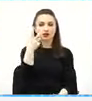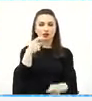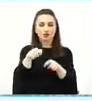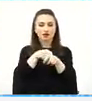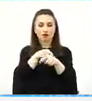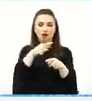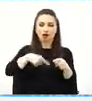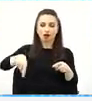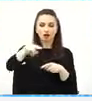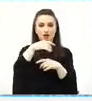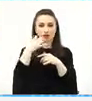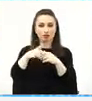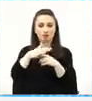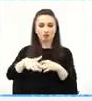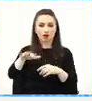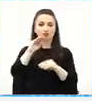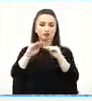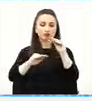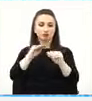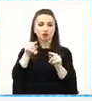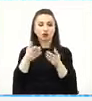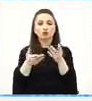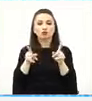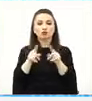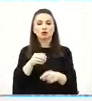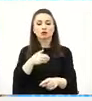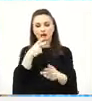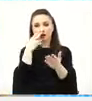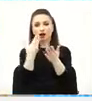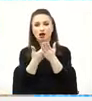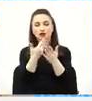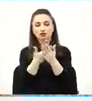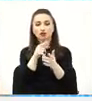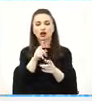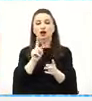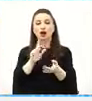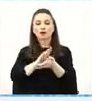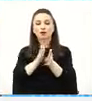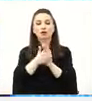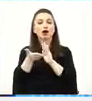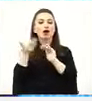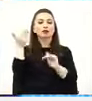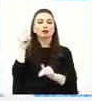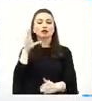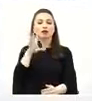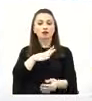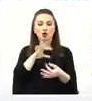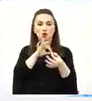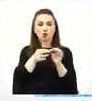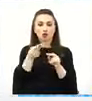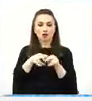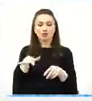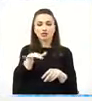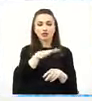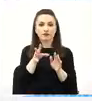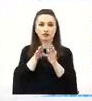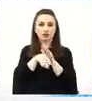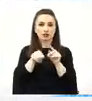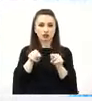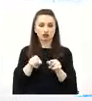კვადრატულ მეტრზეა გაშენებული, თუმცა მინდა გაჩვენოთ, თუ რა მდგომარეობა იყო კონკრეტულად ამ